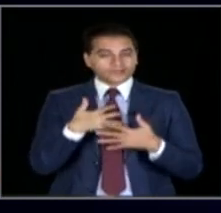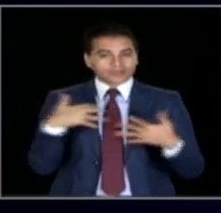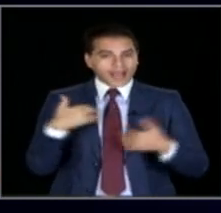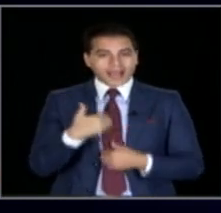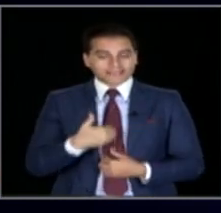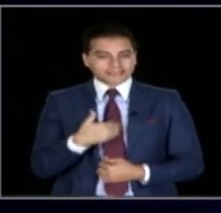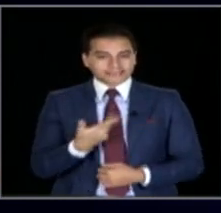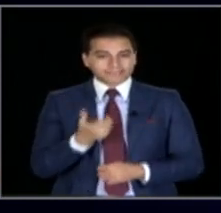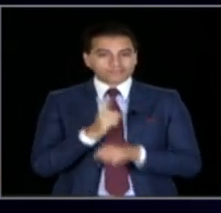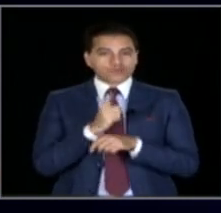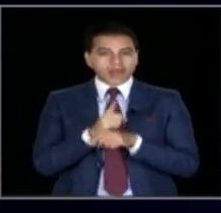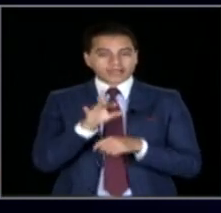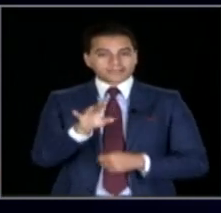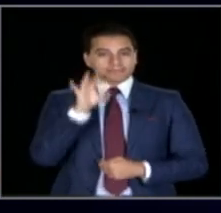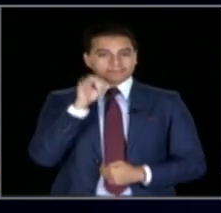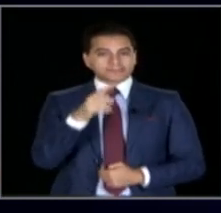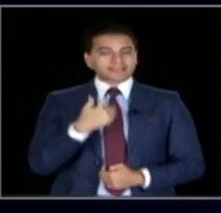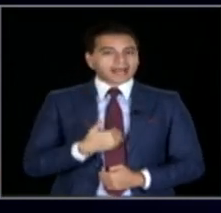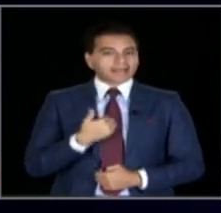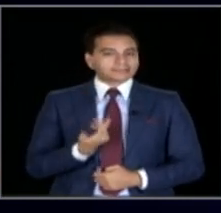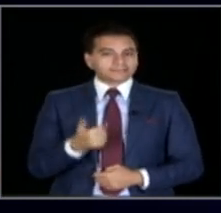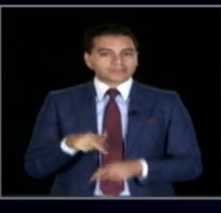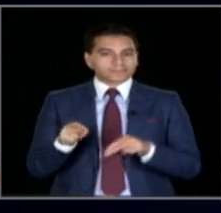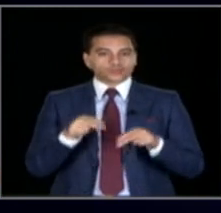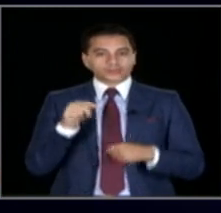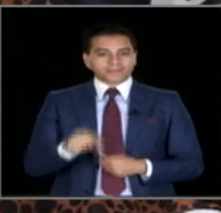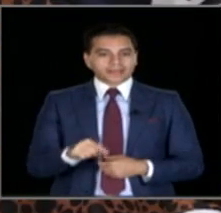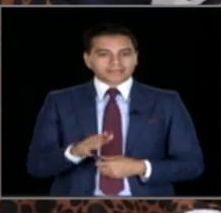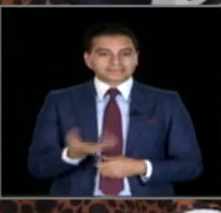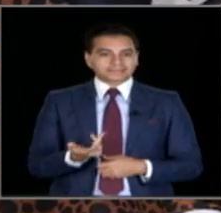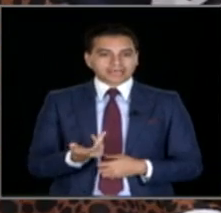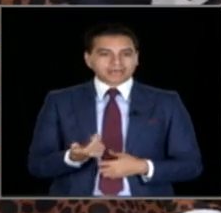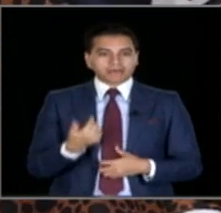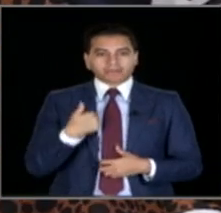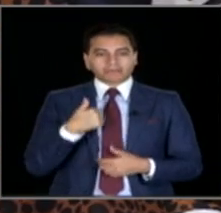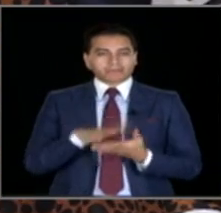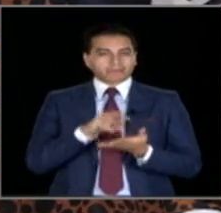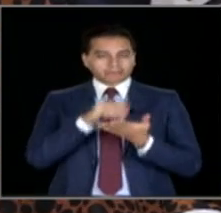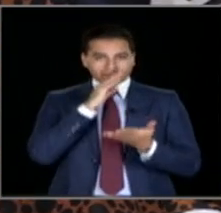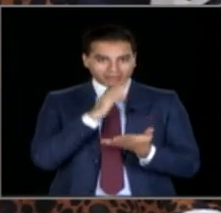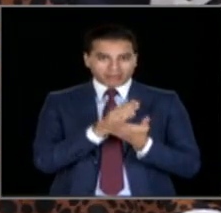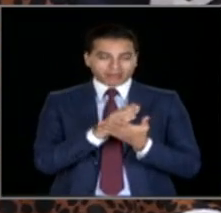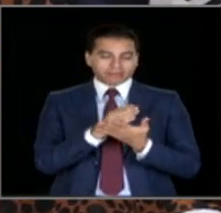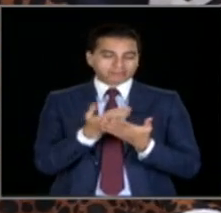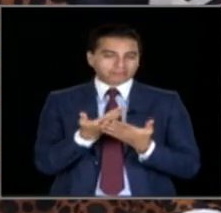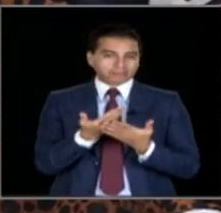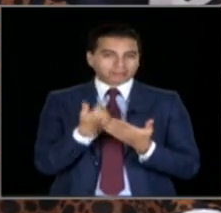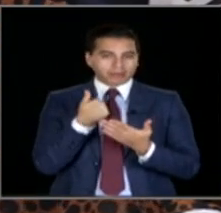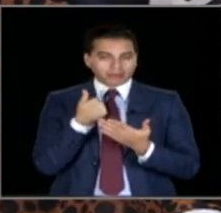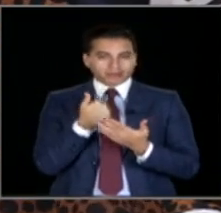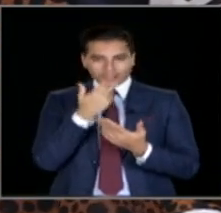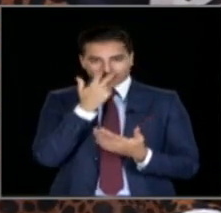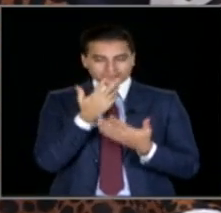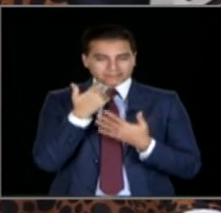اختيارك كمدير فني في الموسم ده إزاي؟ في الحقيقة أنا يعني بشرف